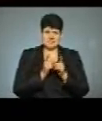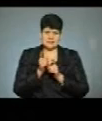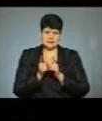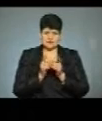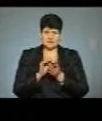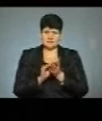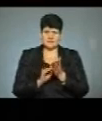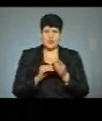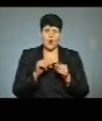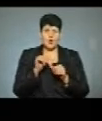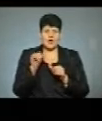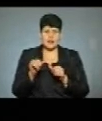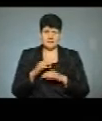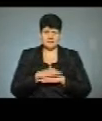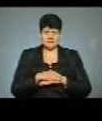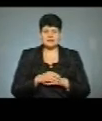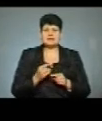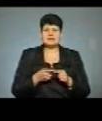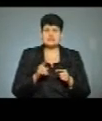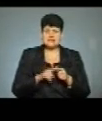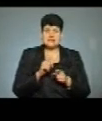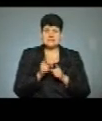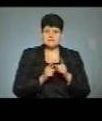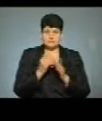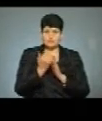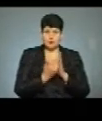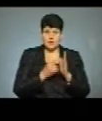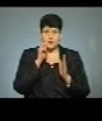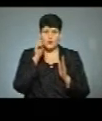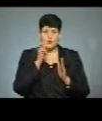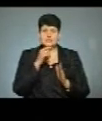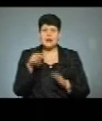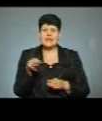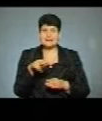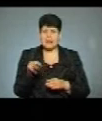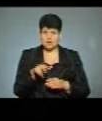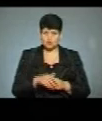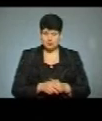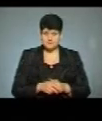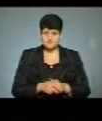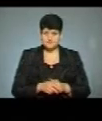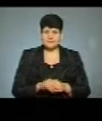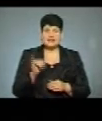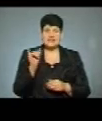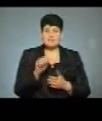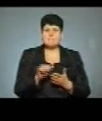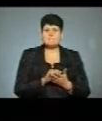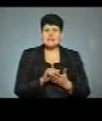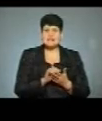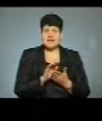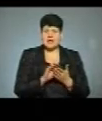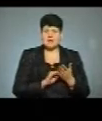складанні окремих предметів. Зокрема, це зміни в програмі з української літератури і у матеріалах